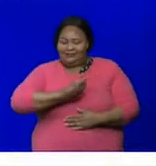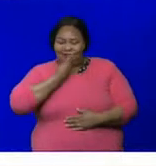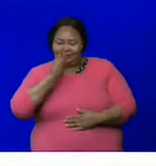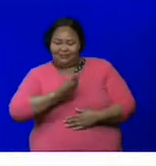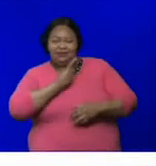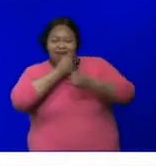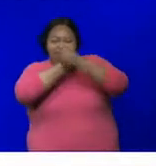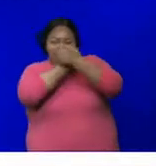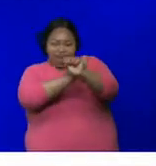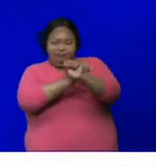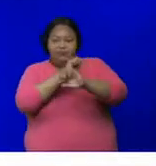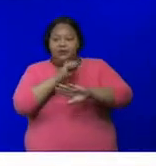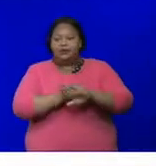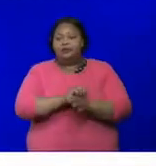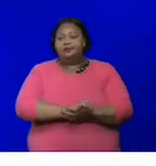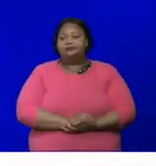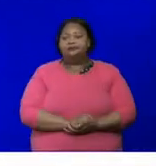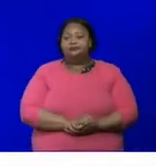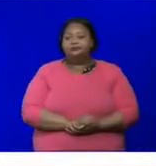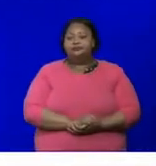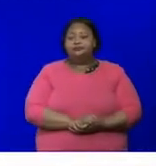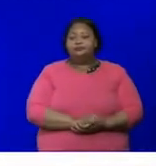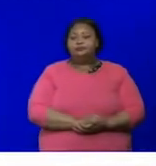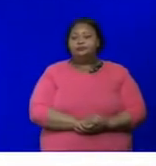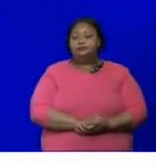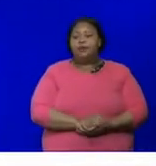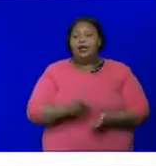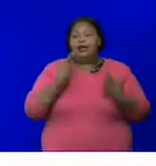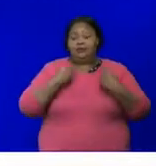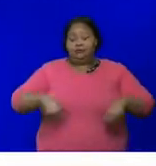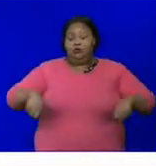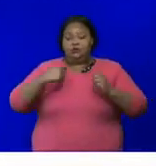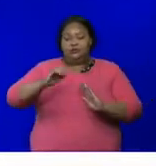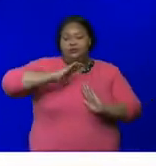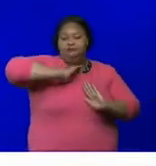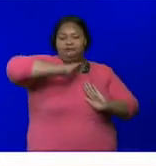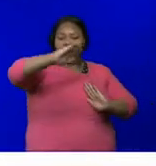Oyamakarati ngisho ukuthi le sport sethu sikusita kakhulu because sona